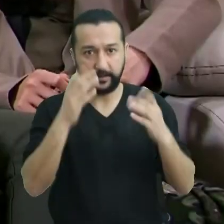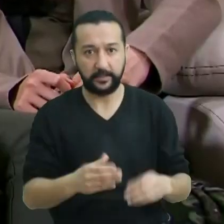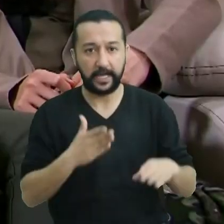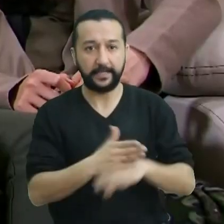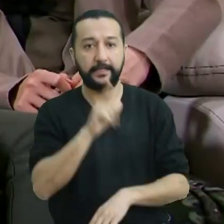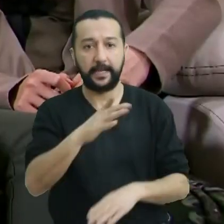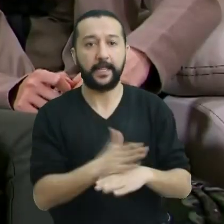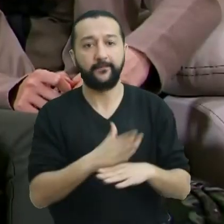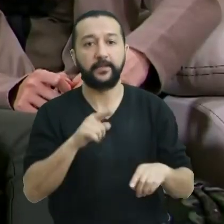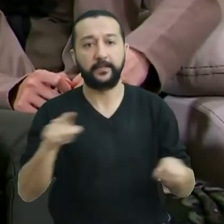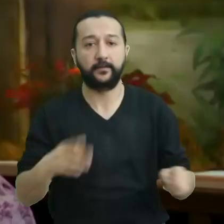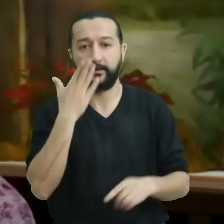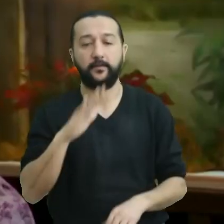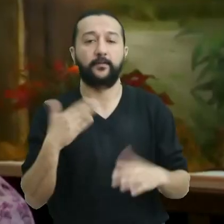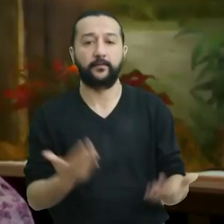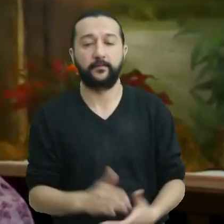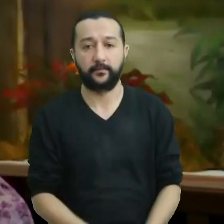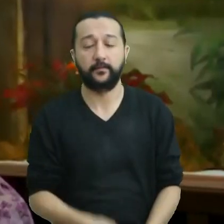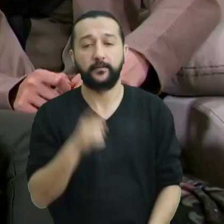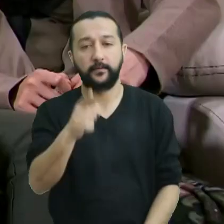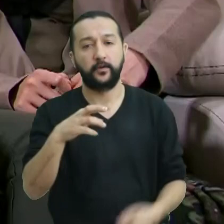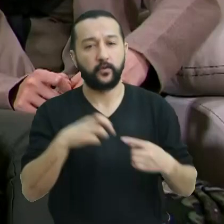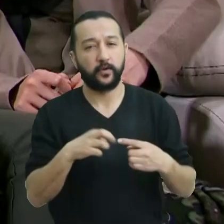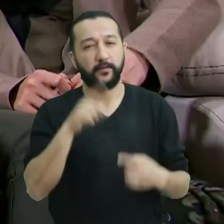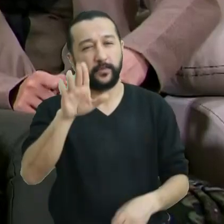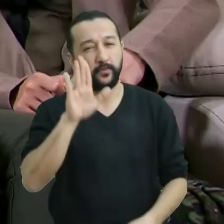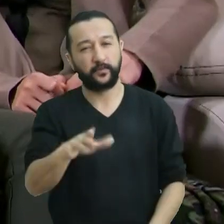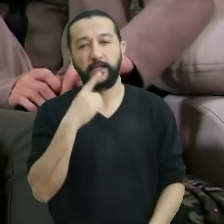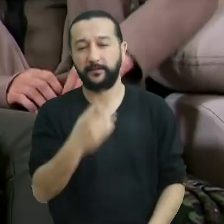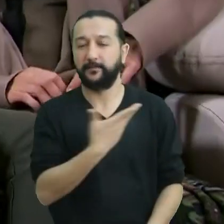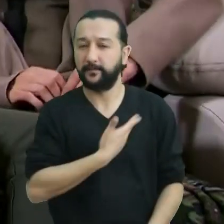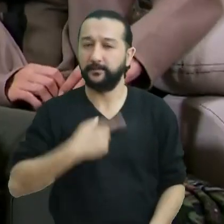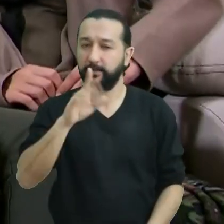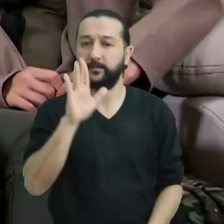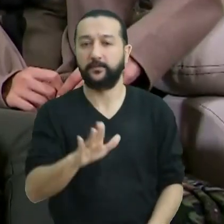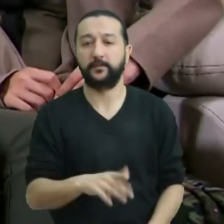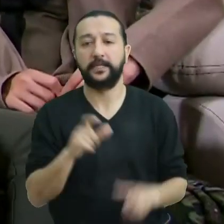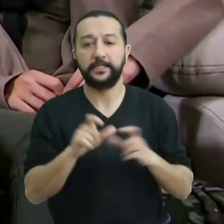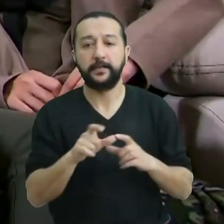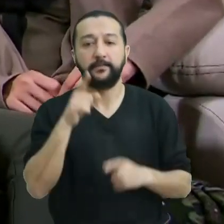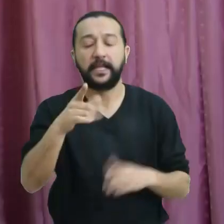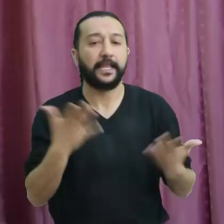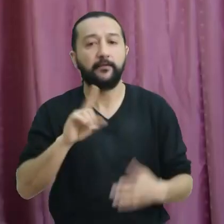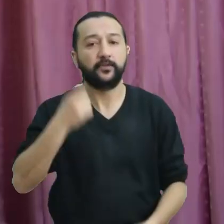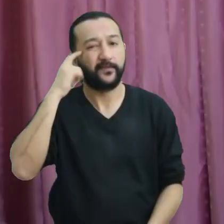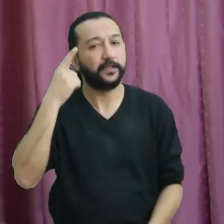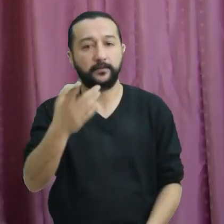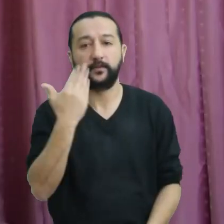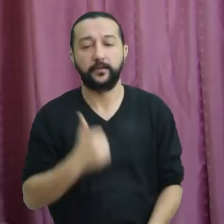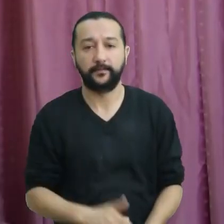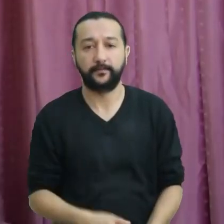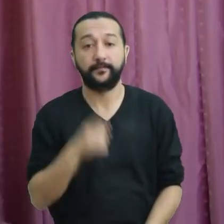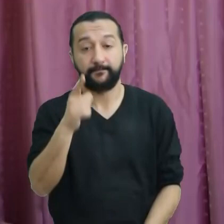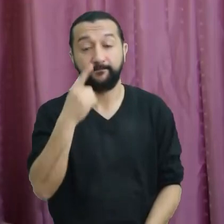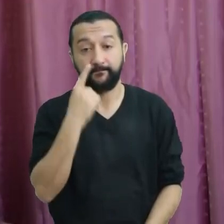Ayrıca gerekli alet edevatımız bile yok yani. Ya Rüyam bir dur Allah aşkına ya. Sarp ne buldun söylesene.